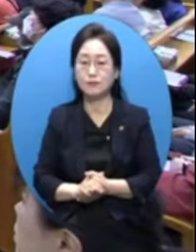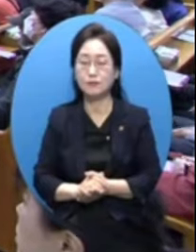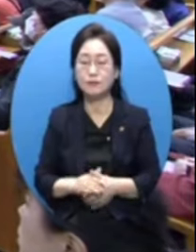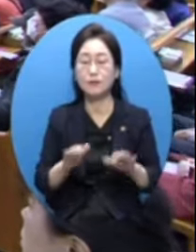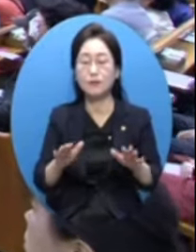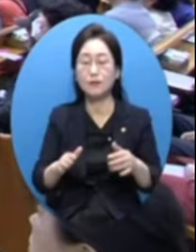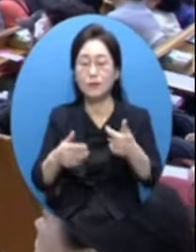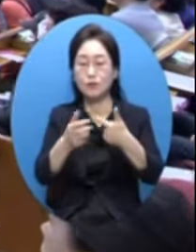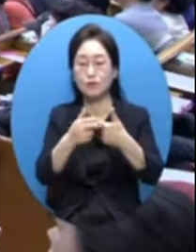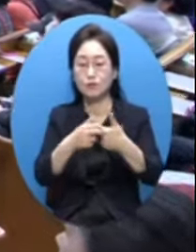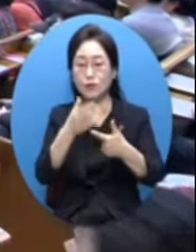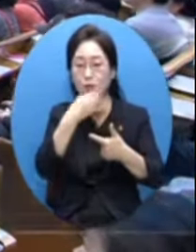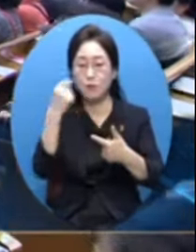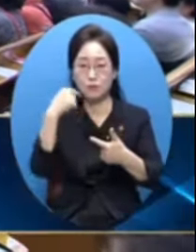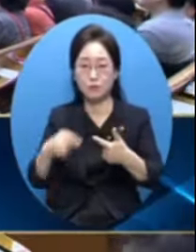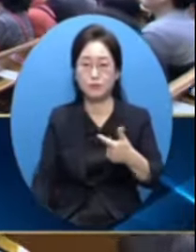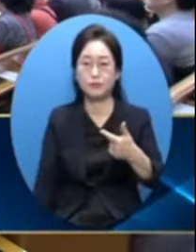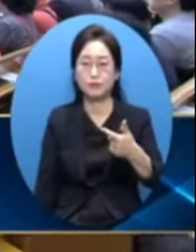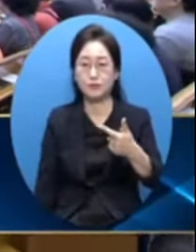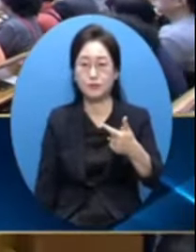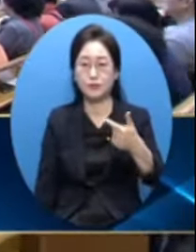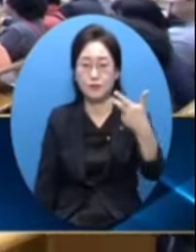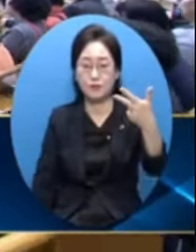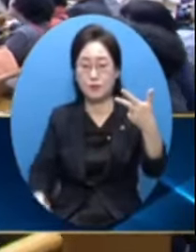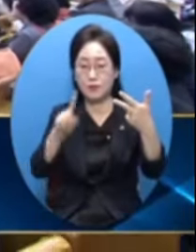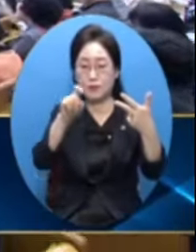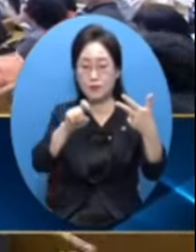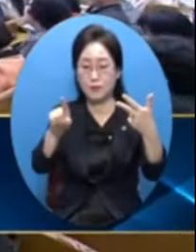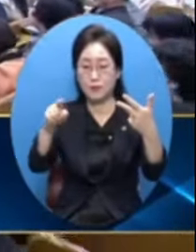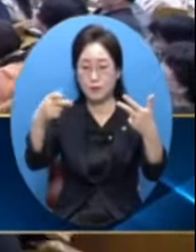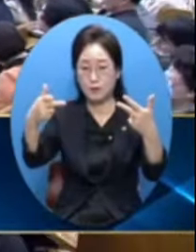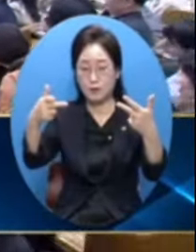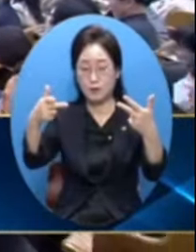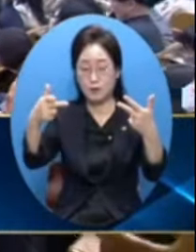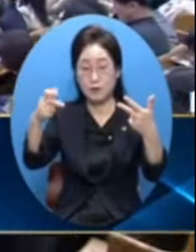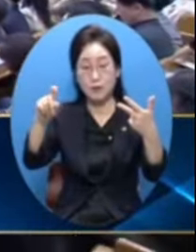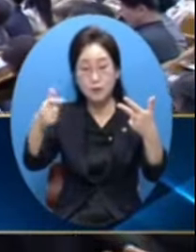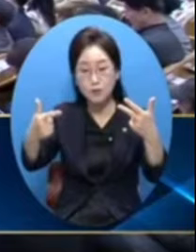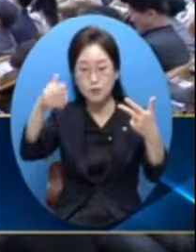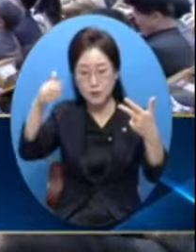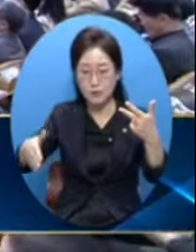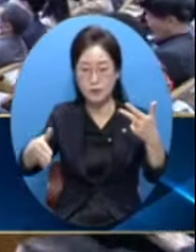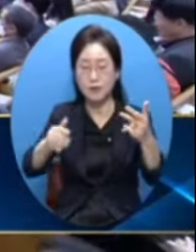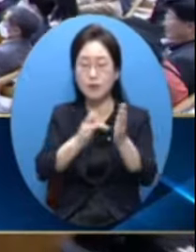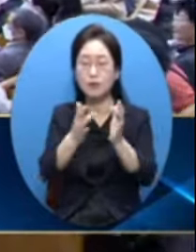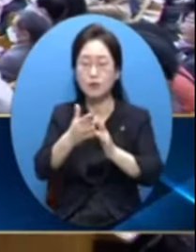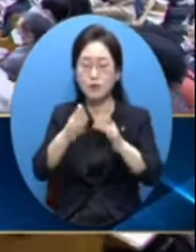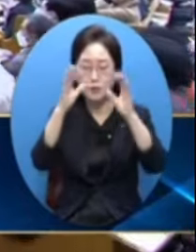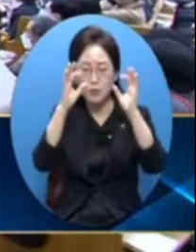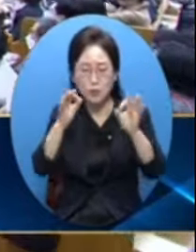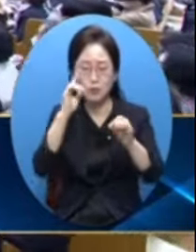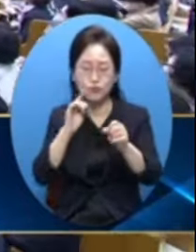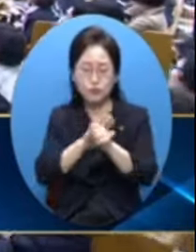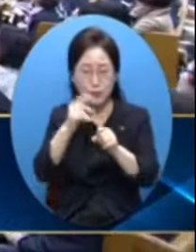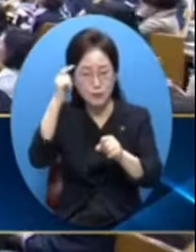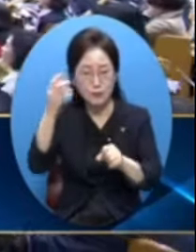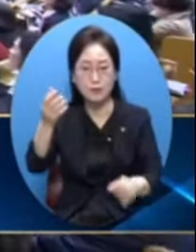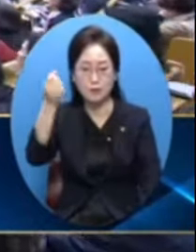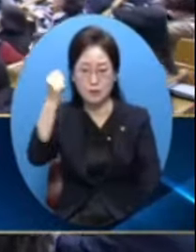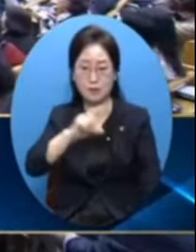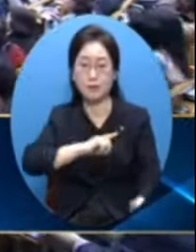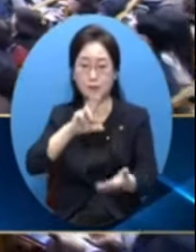오늘은 누가복음 7장 11절로 16절의 말씀을 가지고 예수님께서 불쌍히 여기사 같은